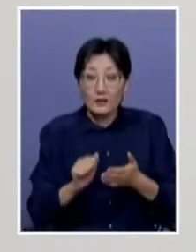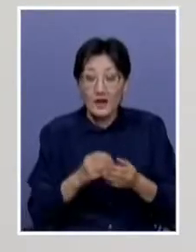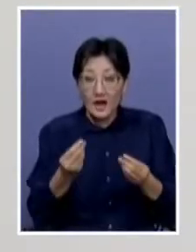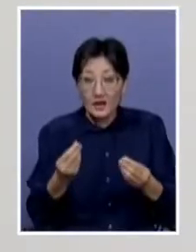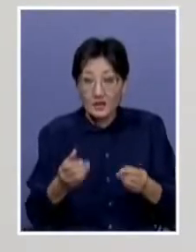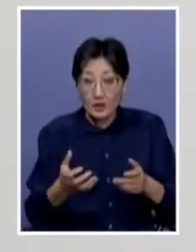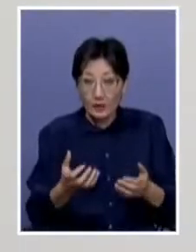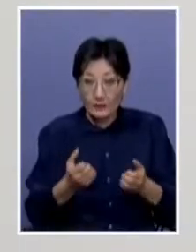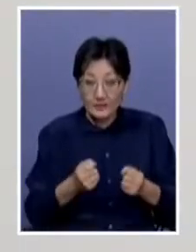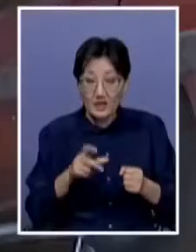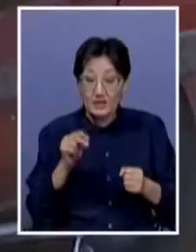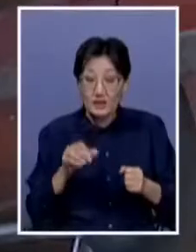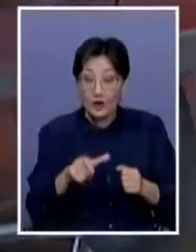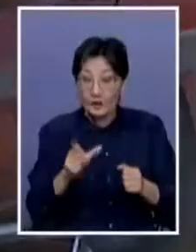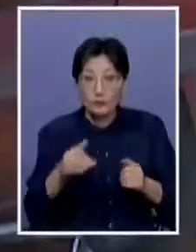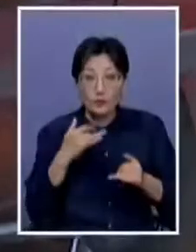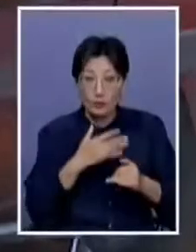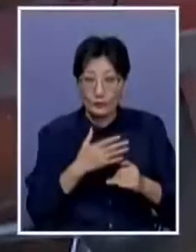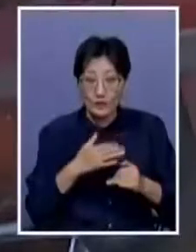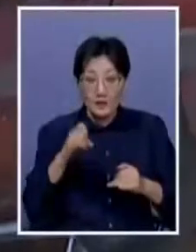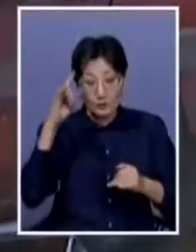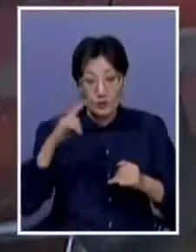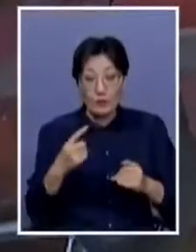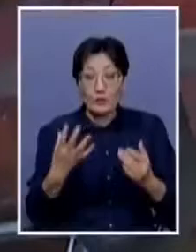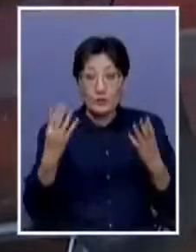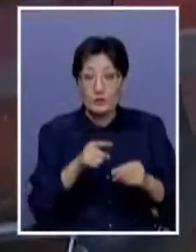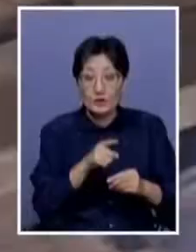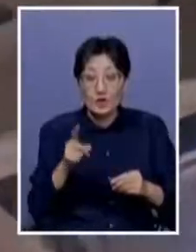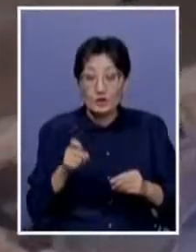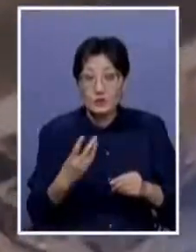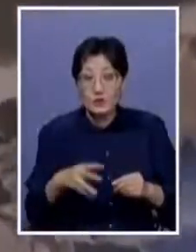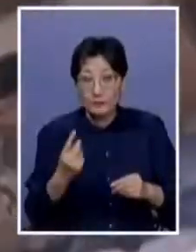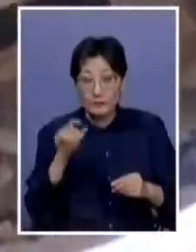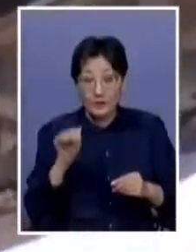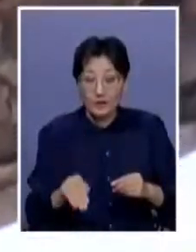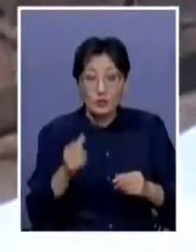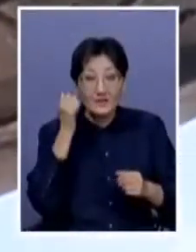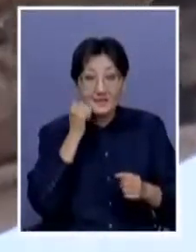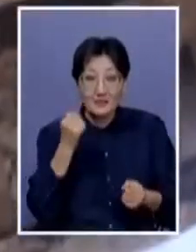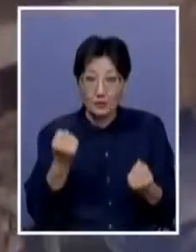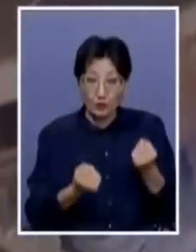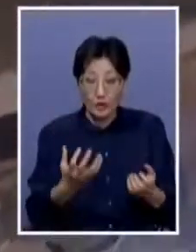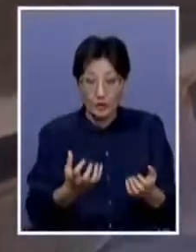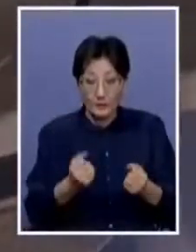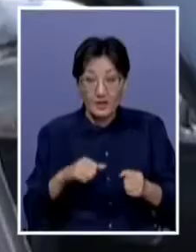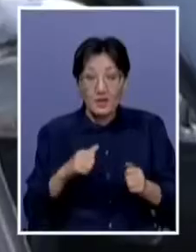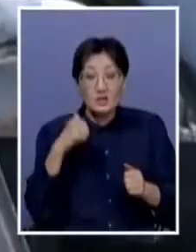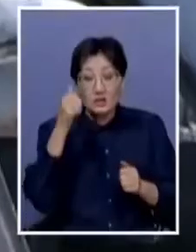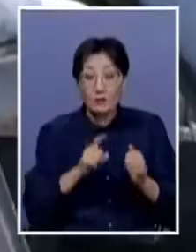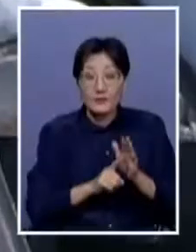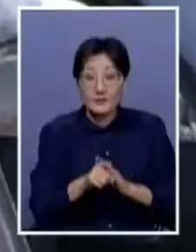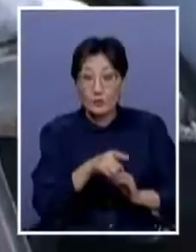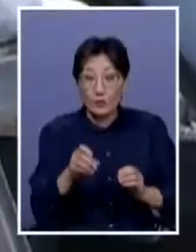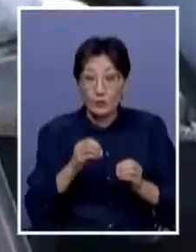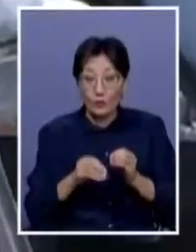ақшаға өткізушілердің қатары көп. Жалпы еліміз бойынша бүгінге дейін 141 мыңға жоқ ескі көлік қабылданған. Жыл басынан бері 10 мың